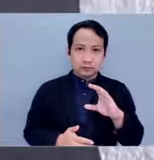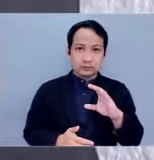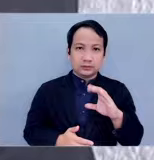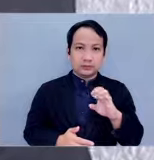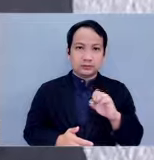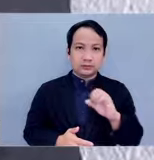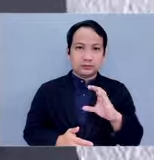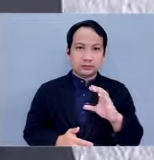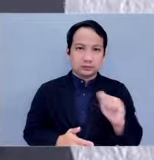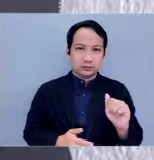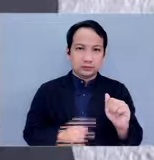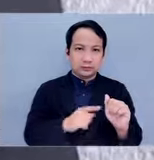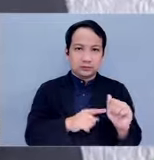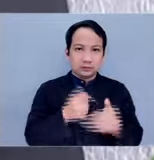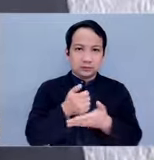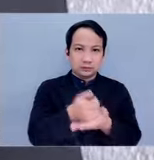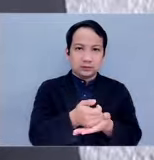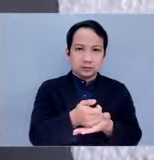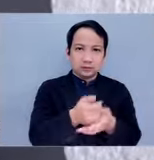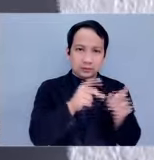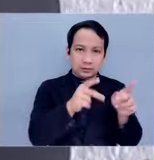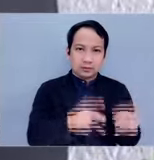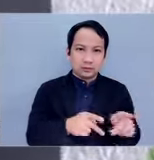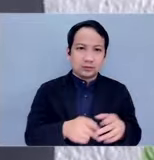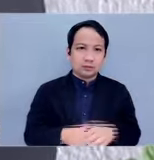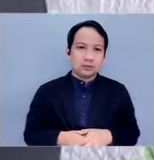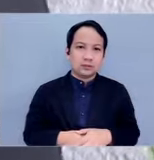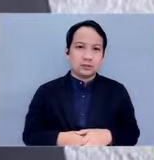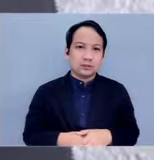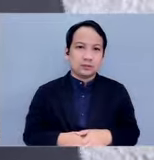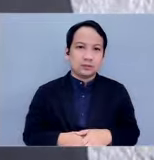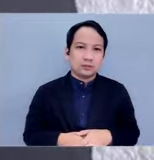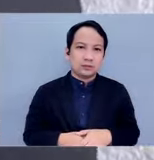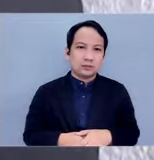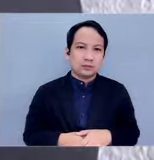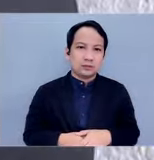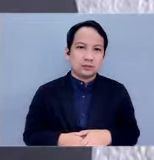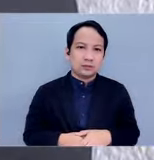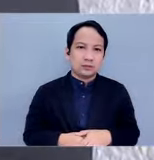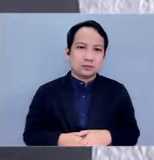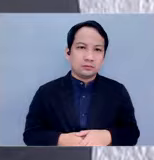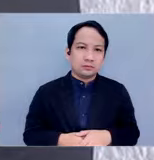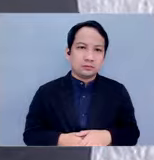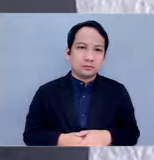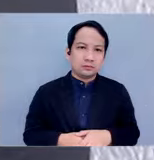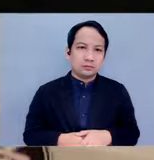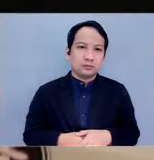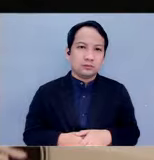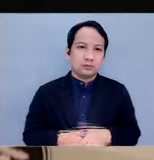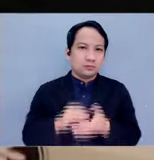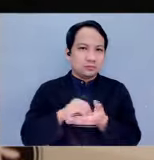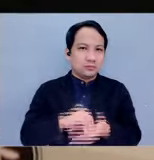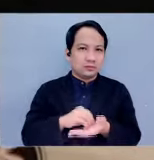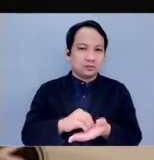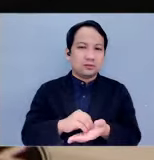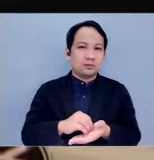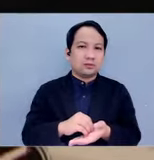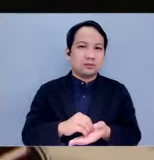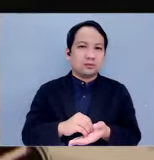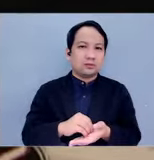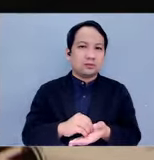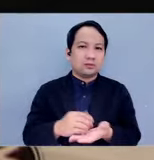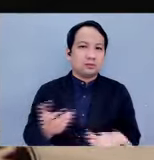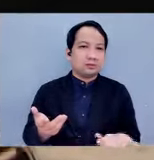kapag nakakatulong siya sa iba. Kunwari na lang po, mangungutang po sila, ganun. Kahit